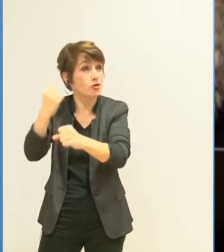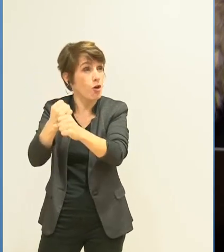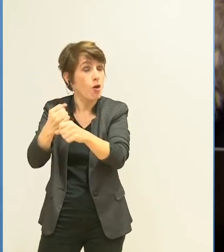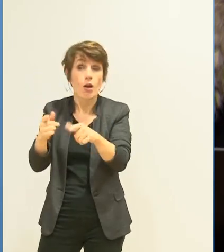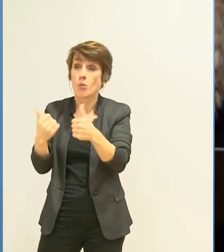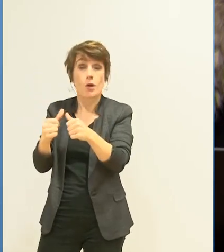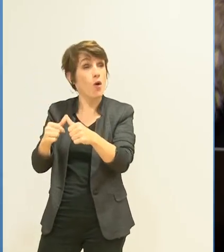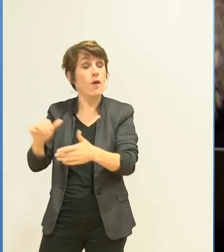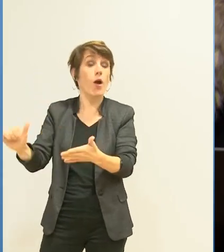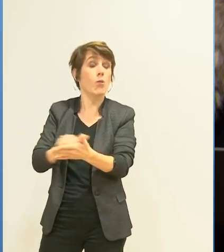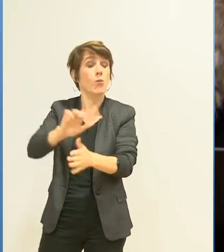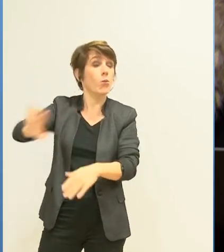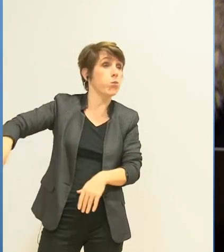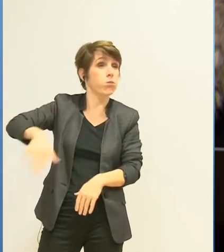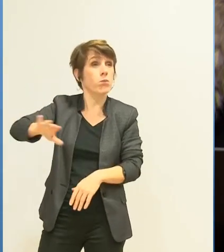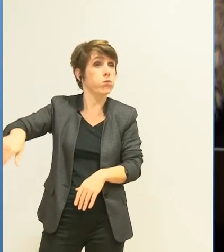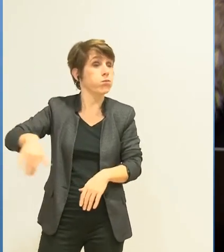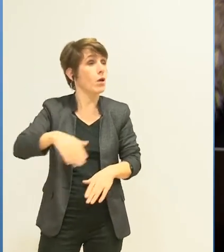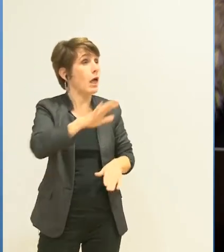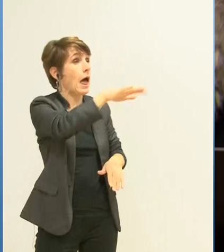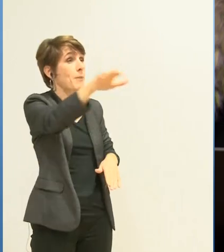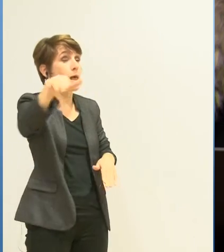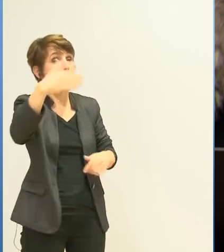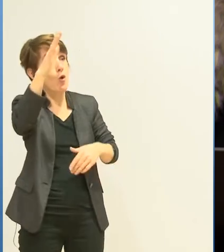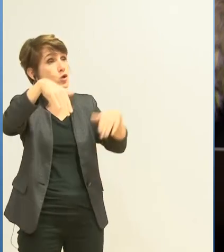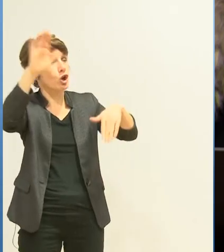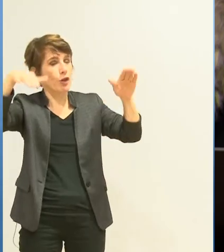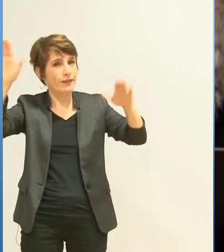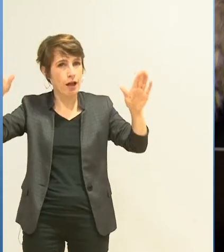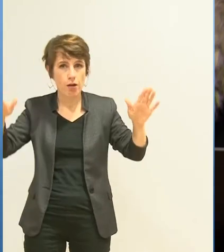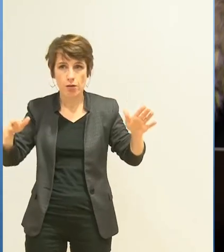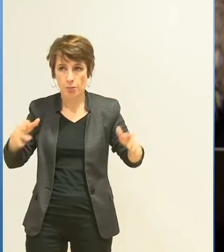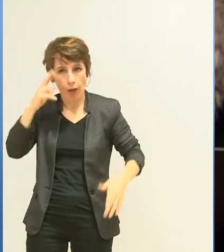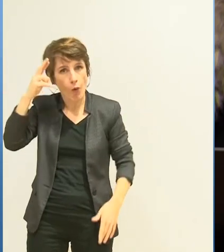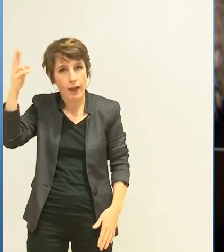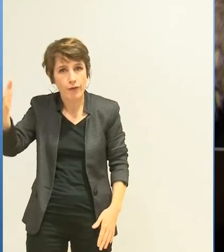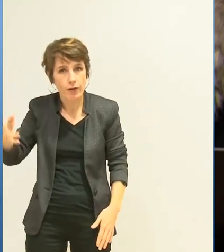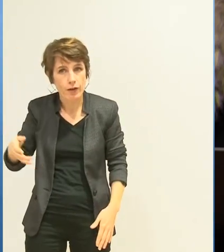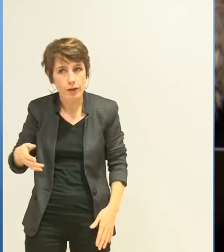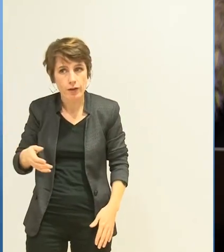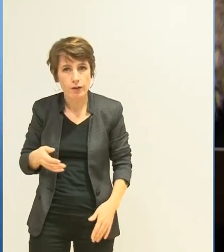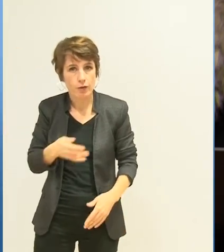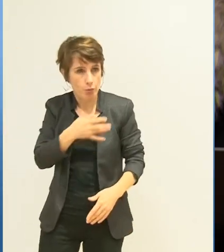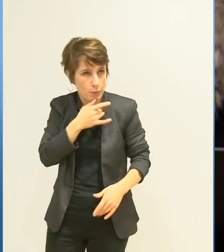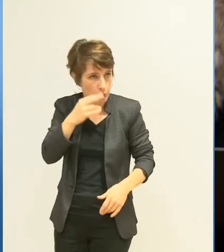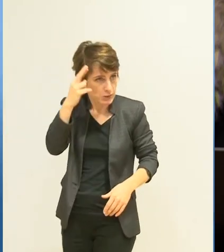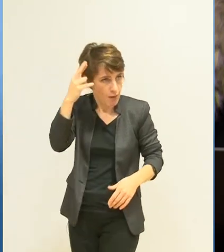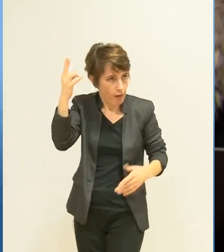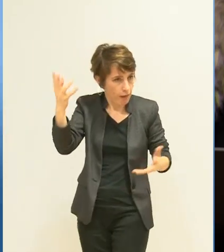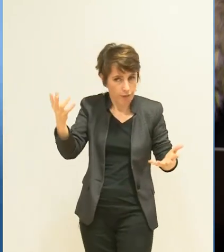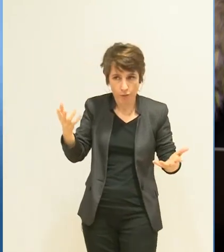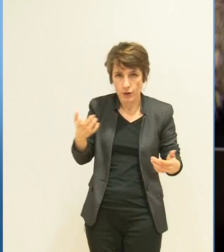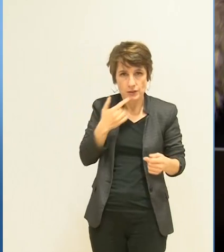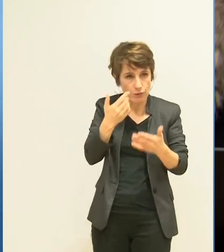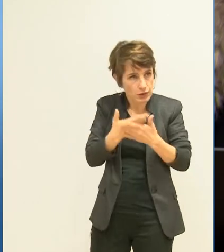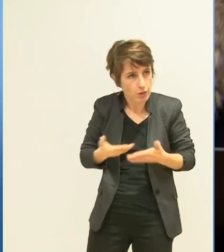ce sébacées lieu à des appels à projets mais franchement je crois rêver quoi il ya une il ya une insécurité juridique importante